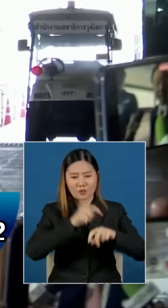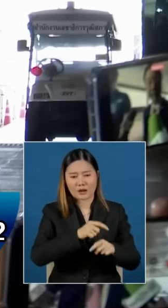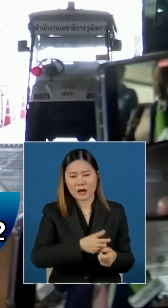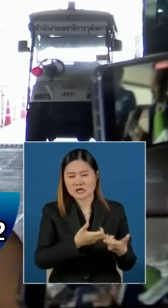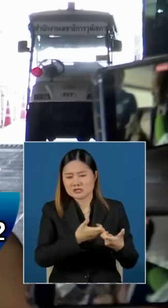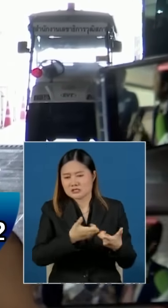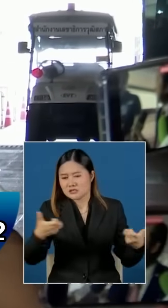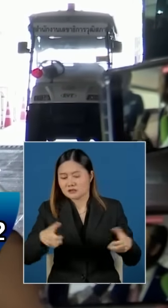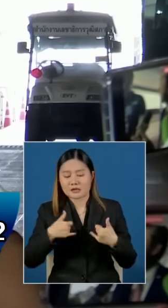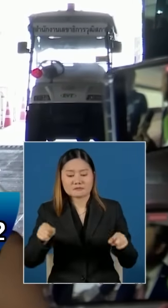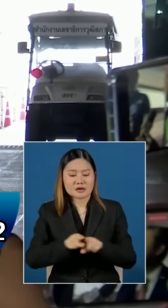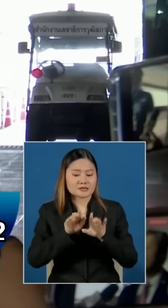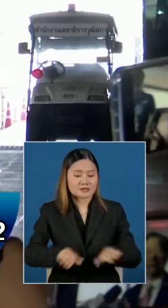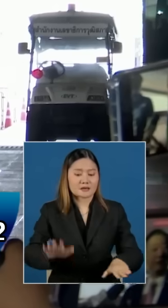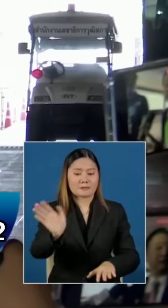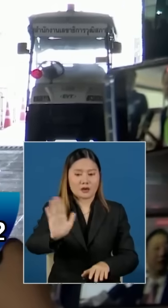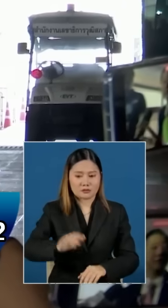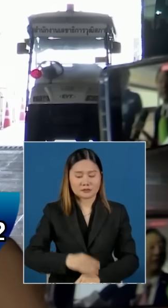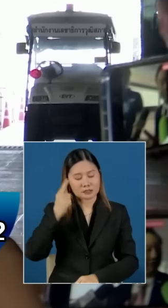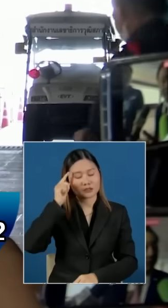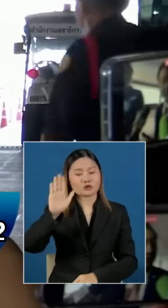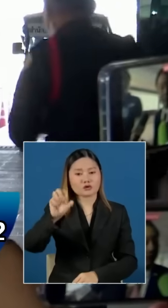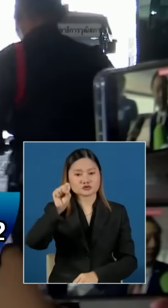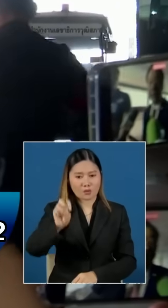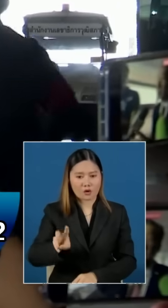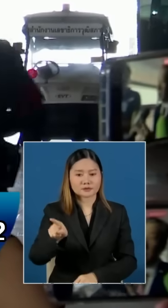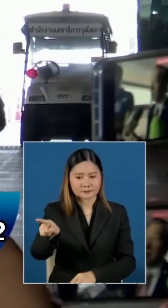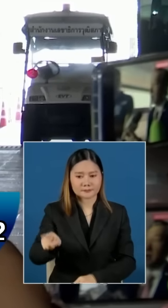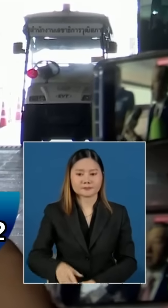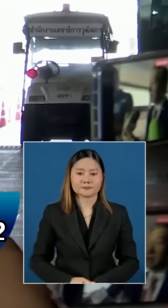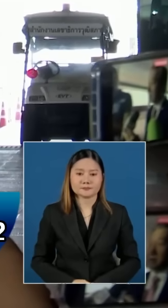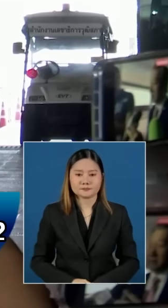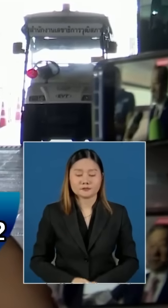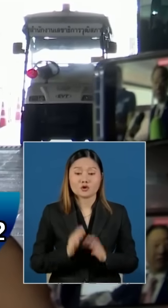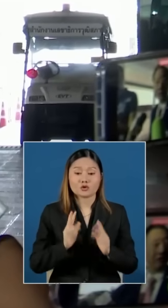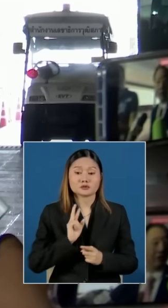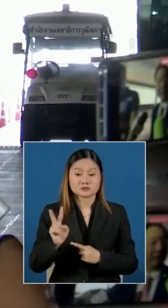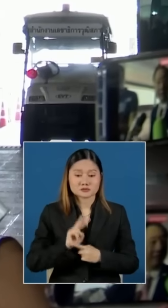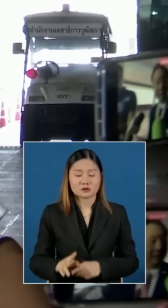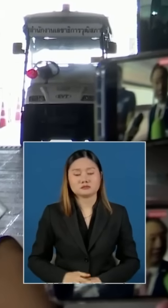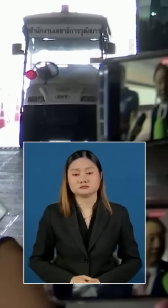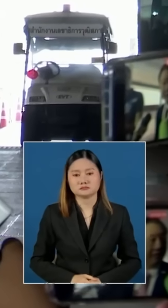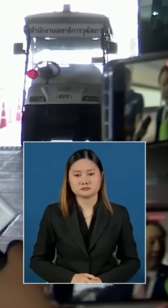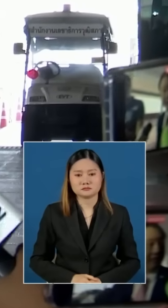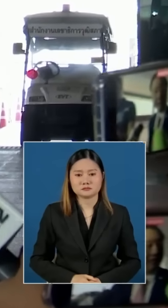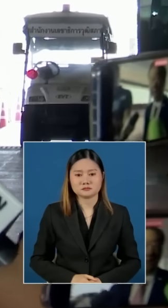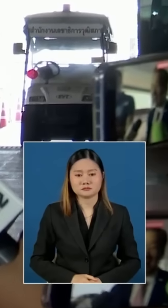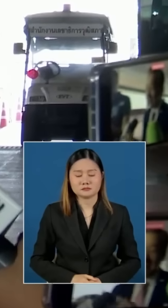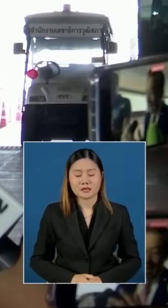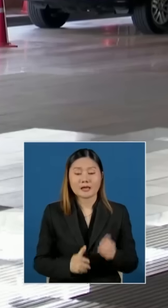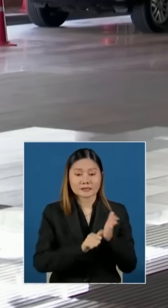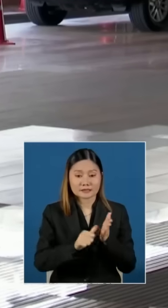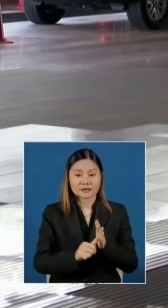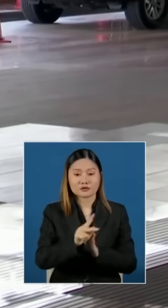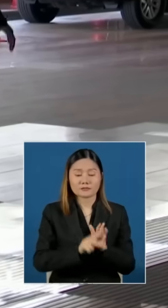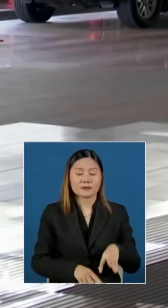ไม่ควรเล่นเป็นเด็กๆนี่คือในมุมของสว.สมชายแสวงการนะครับ ส่วนอีกคนนึงค่ะคุณอมรนินทร์เปรมบอกว่าการแก้กฎหมายมาตร